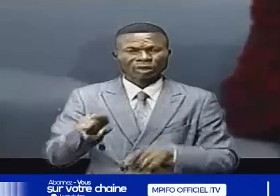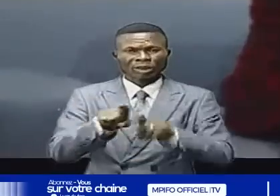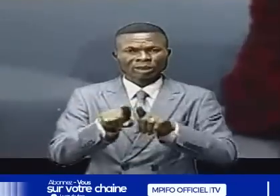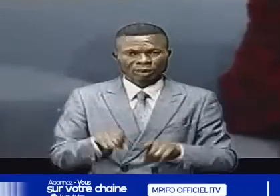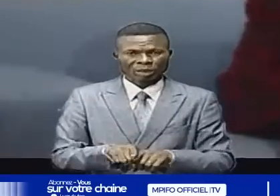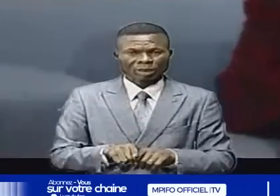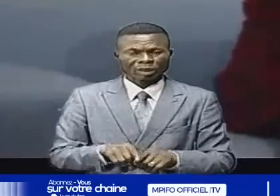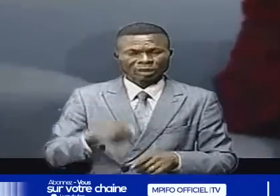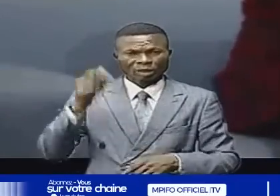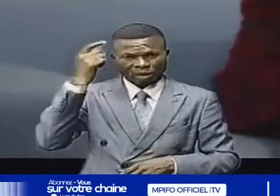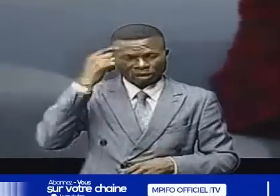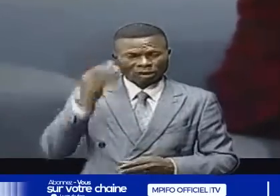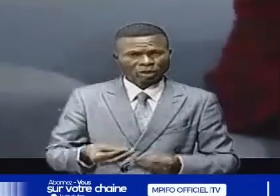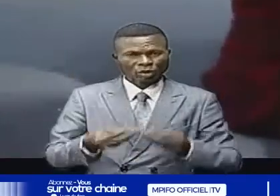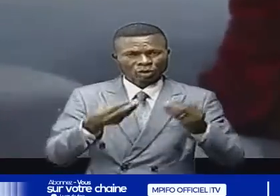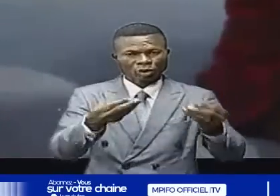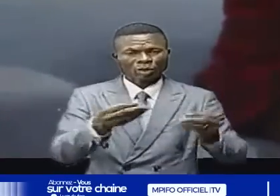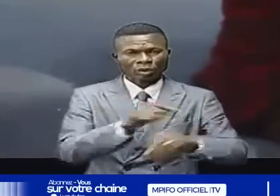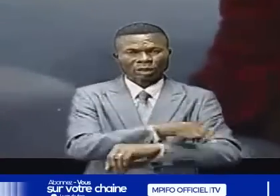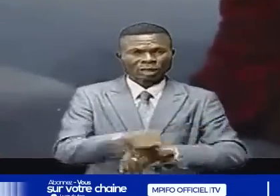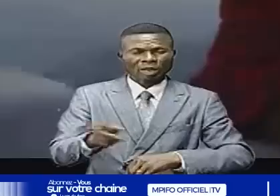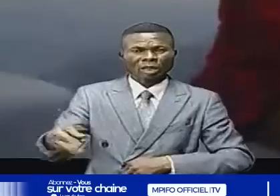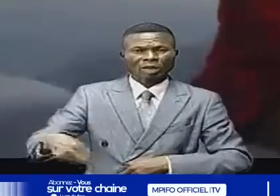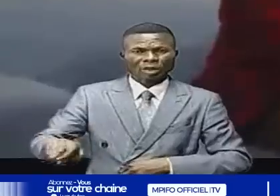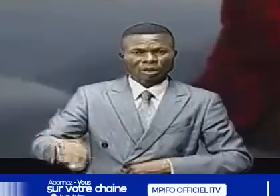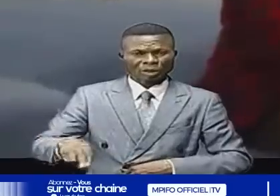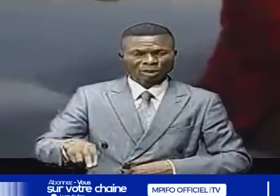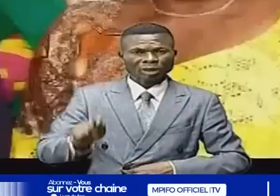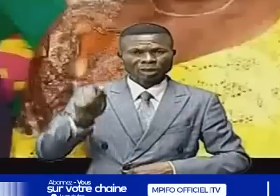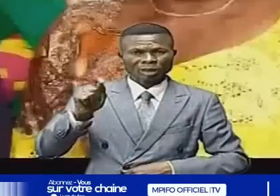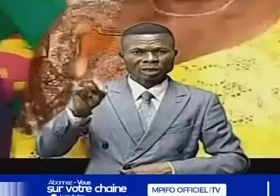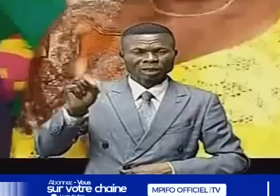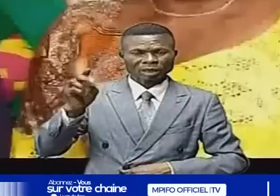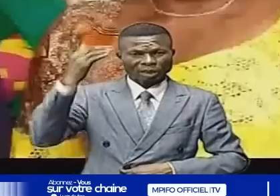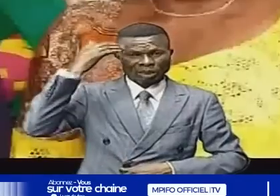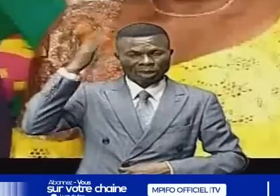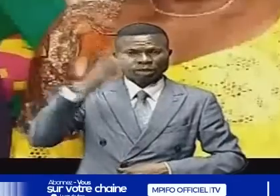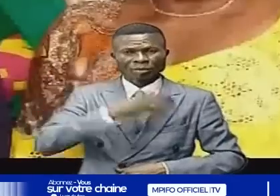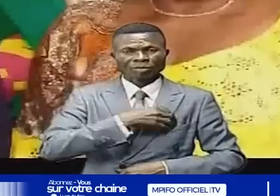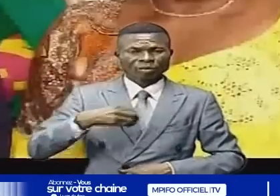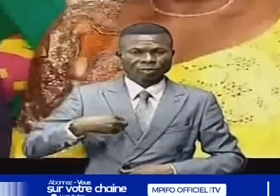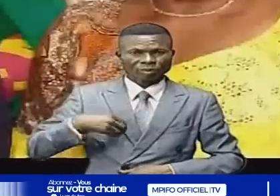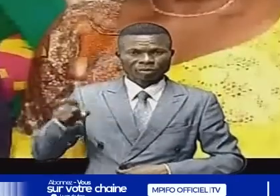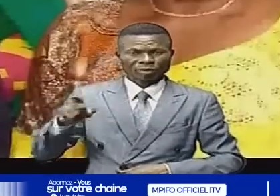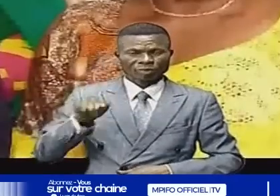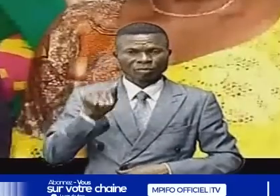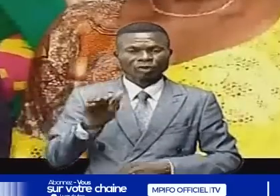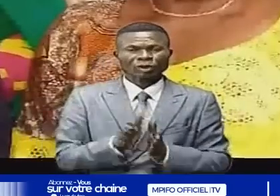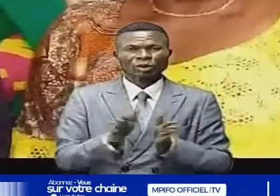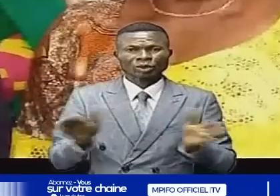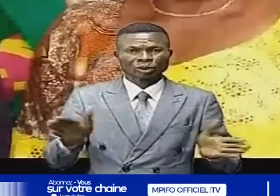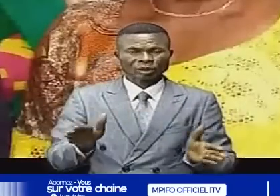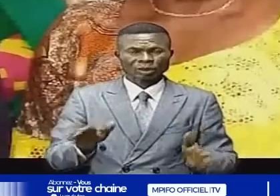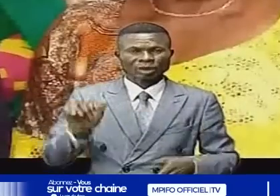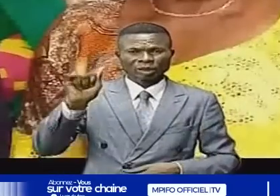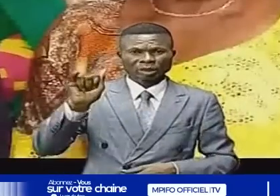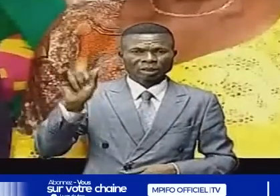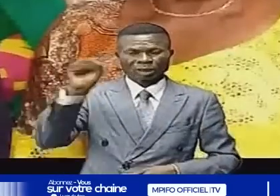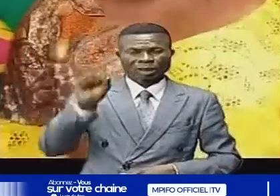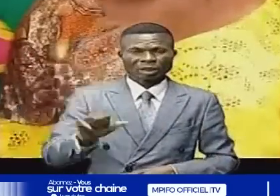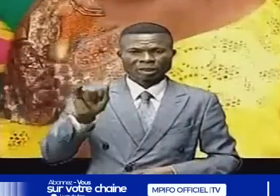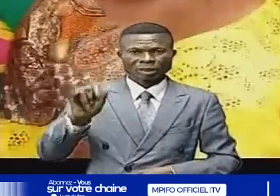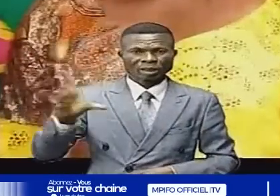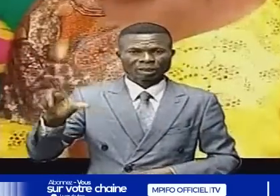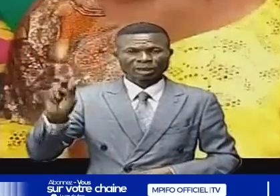le devoir confié à la direction provinciale de la RTNC Équateur par Madame le directeur général Sylvie Elengue est